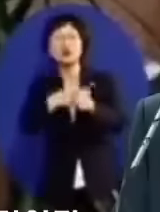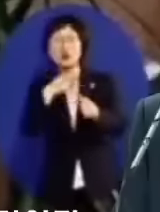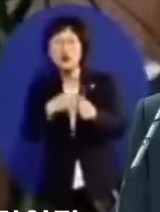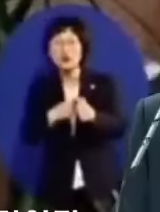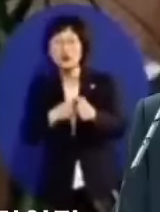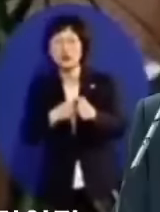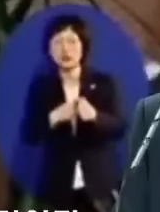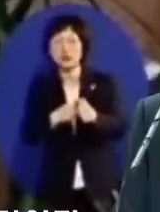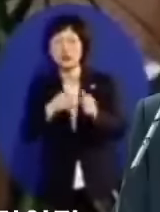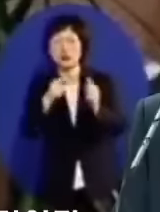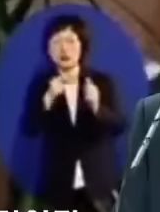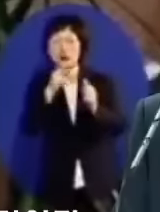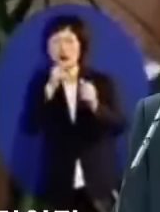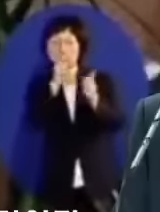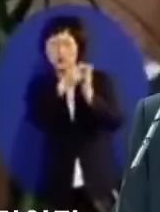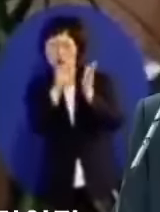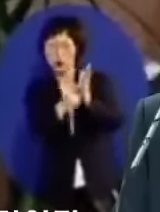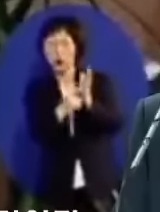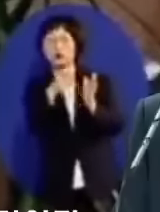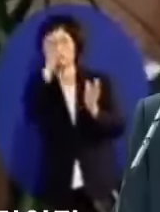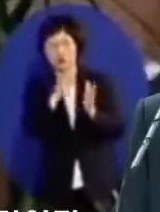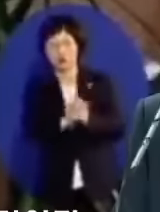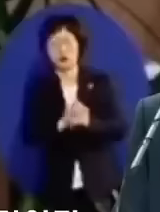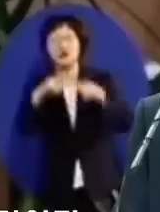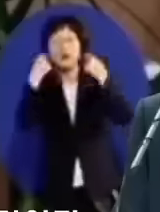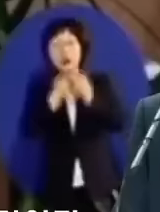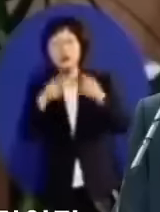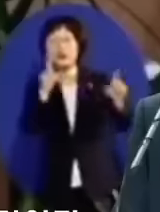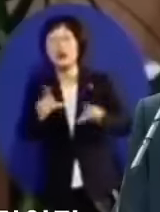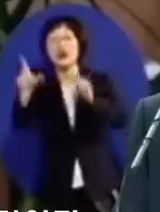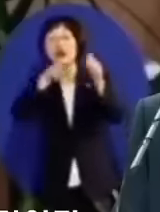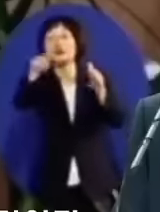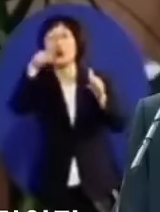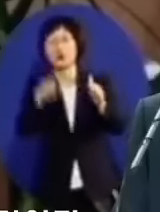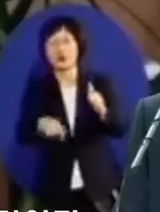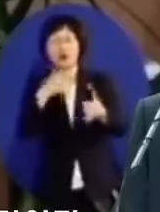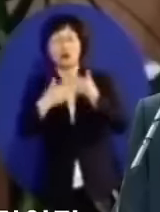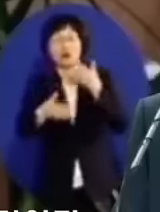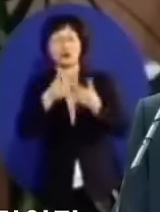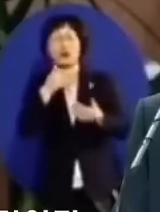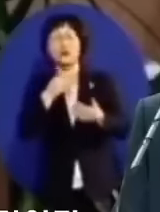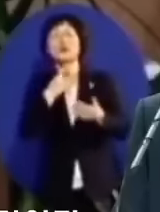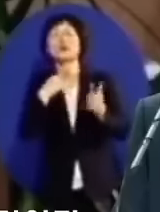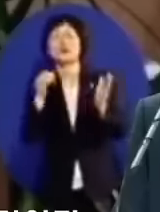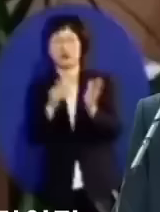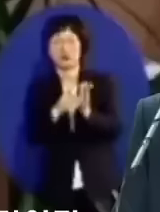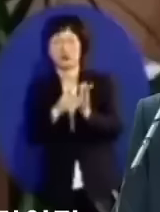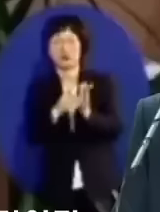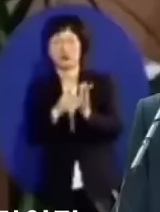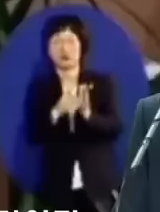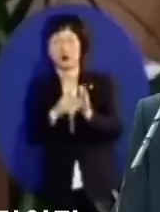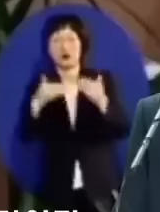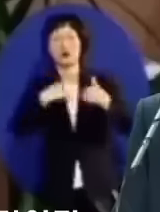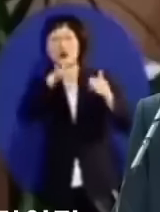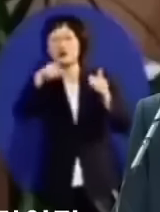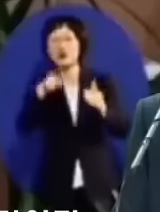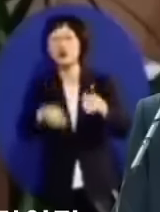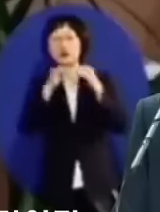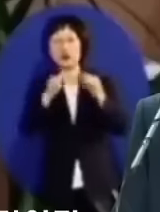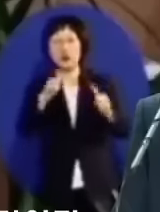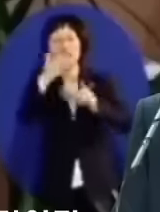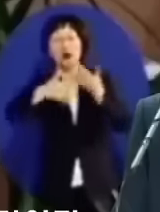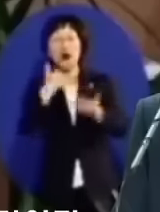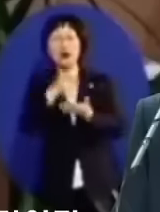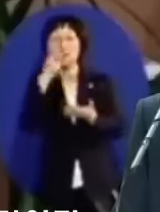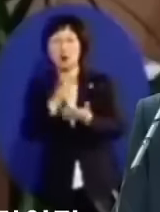선생이 기록하는 것입니다. 그 개인의 생애 속에 체험한 체험담인 것입니다. 내 속사람으로는 하나님의